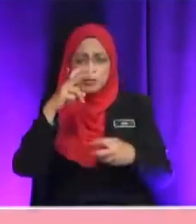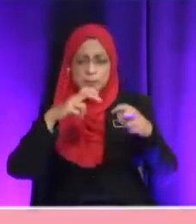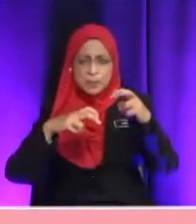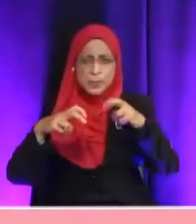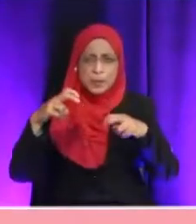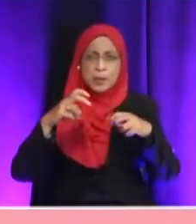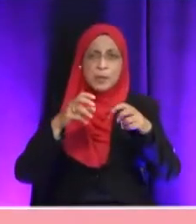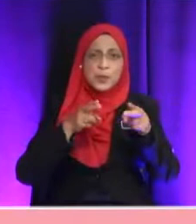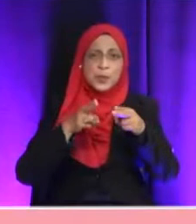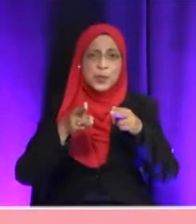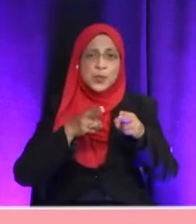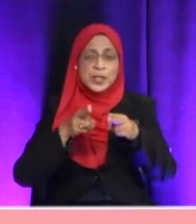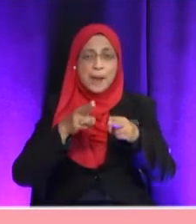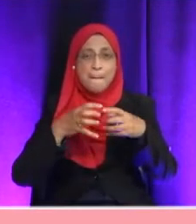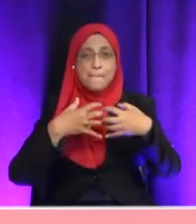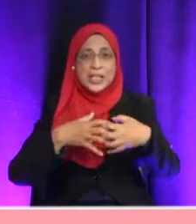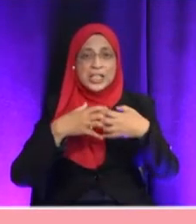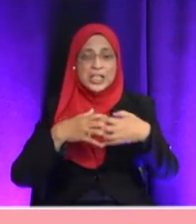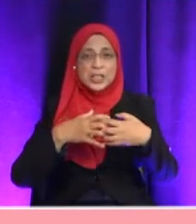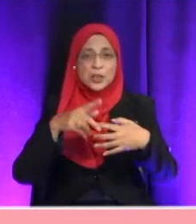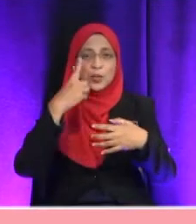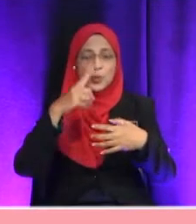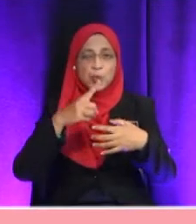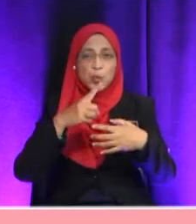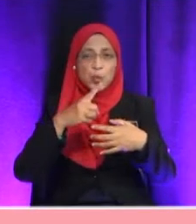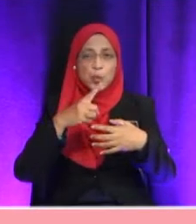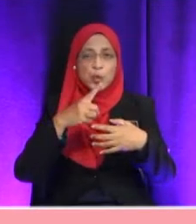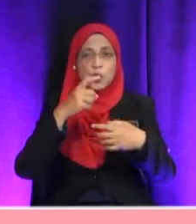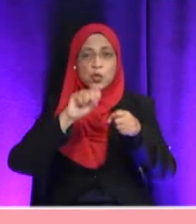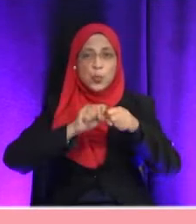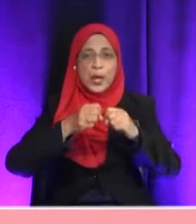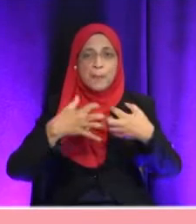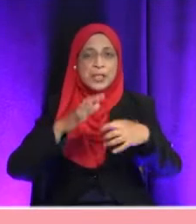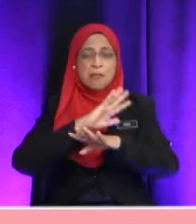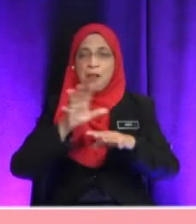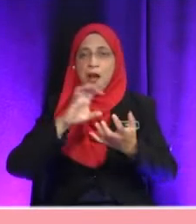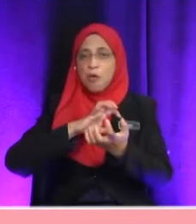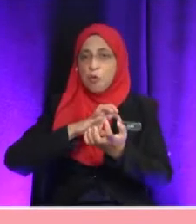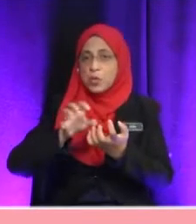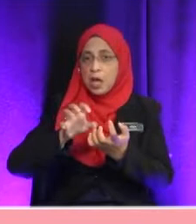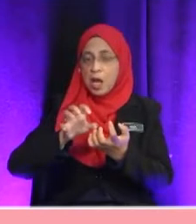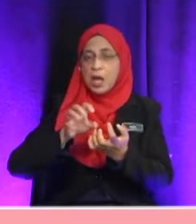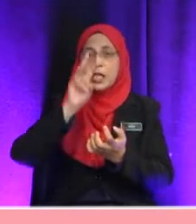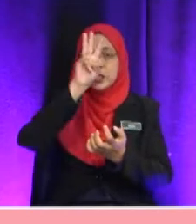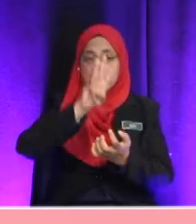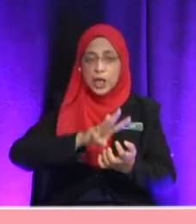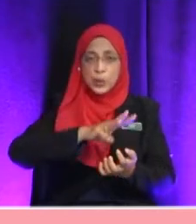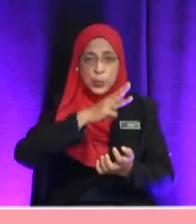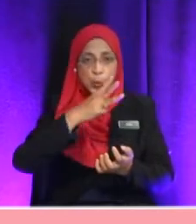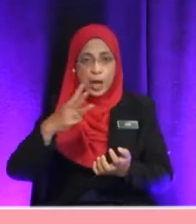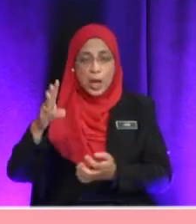dan penyelenggaraan berkala untuk mencegah kerusakan baik pemasok berkala ini